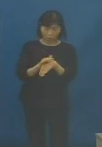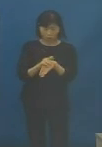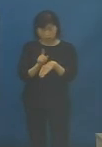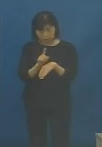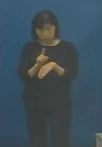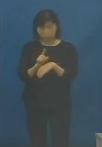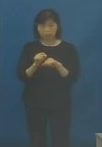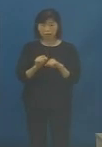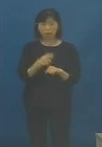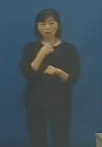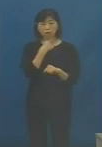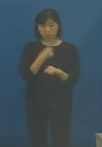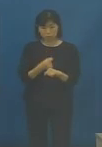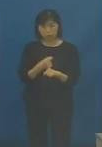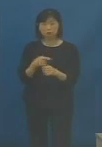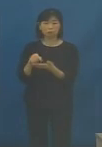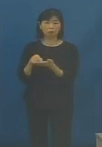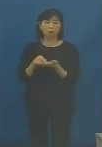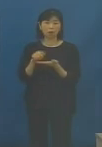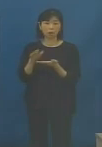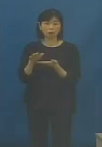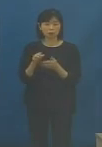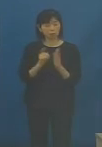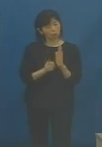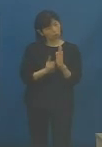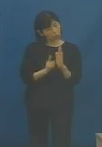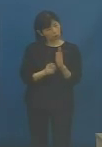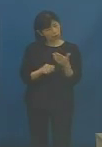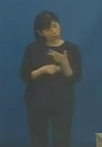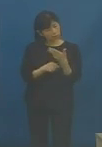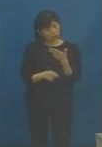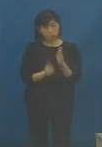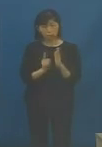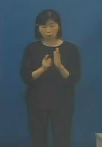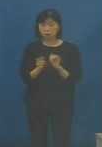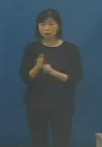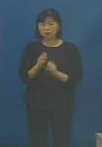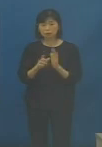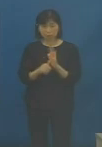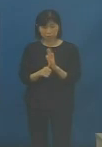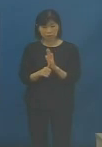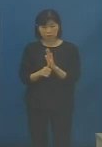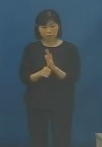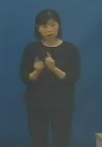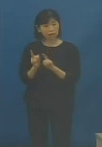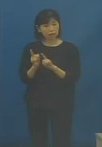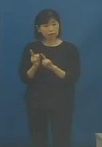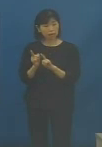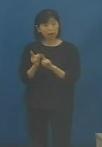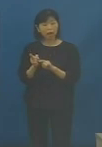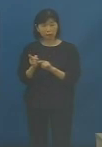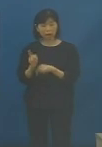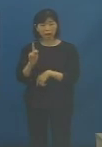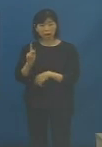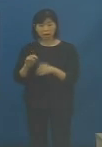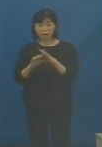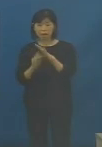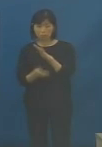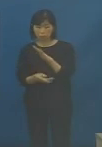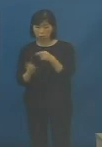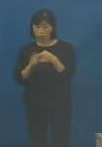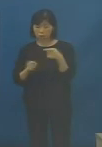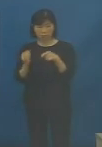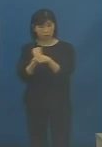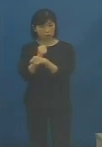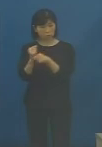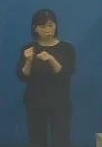頃、実際加藤大臣、8月の頭に、この辺り後藤大臣の